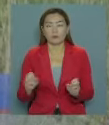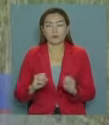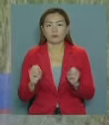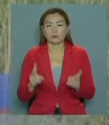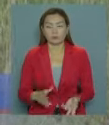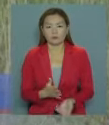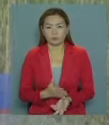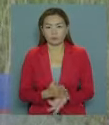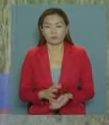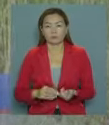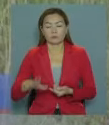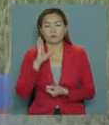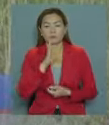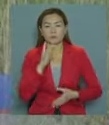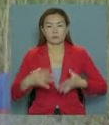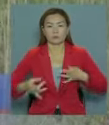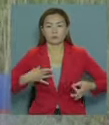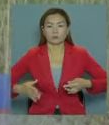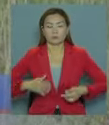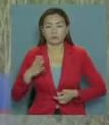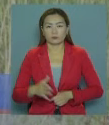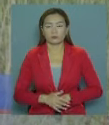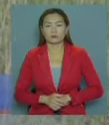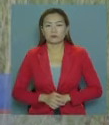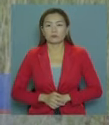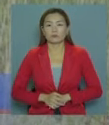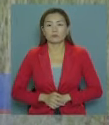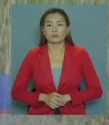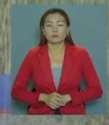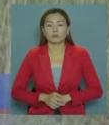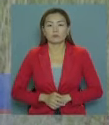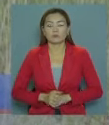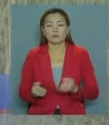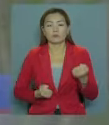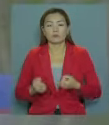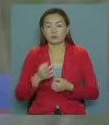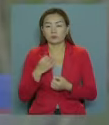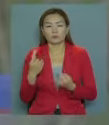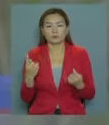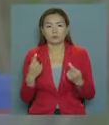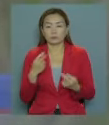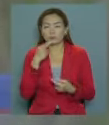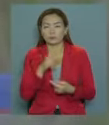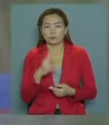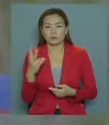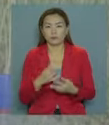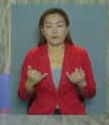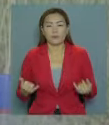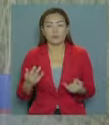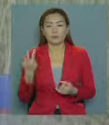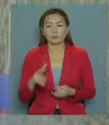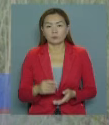кезде ол жерлер сулы батпақты болады. Сол себепті ол жерлерге жол талғамайтын техникалар бізге өте қажет. Бізде қазір